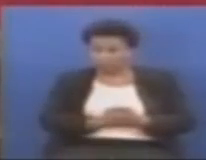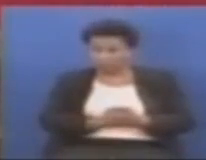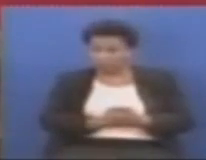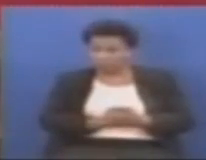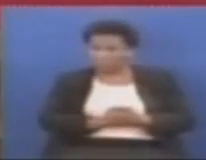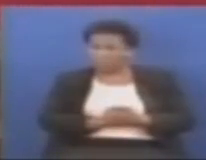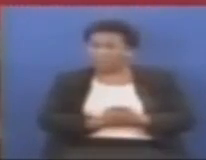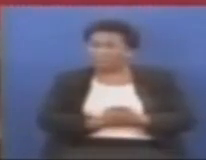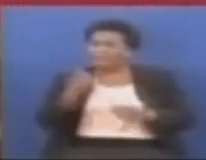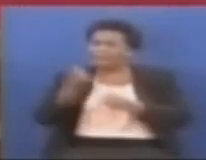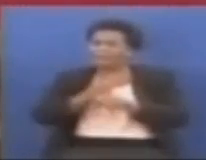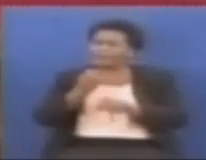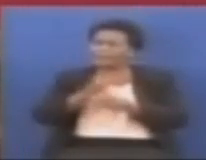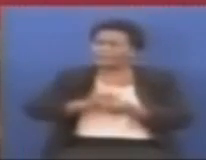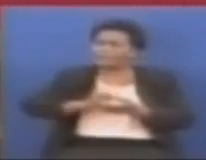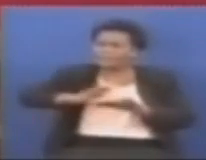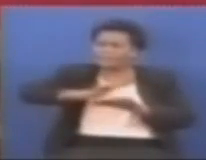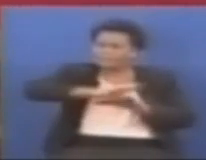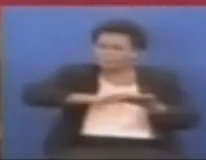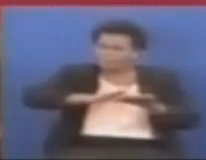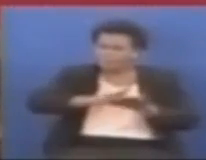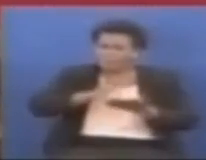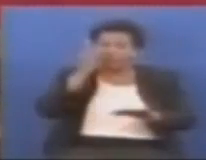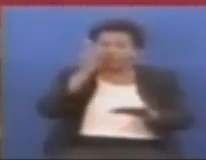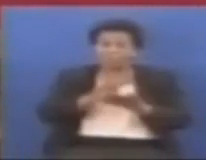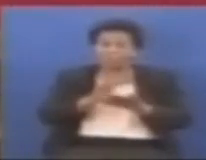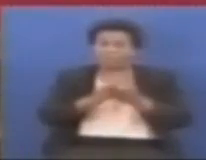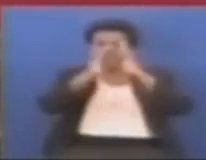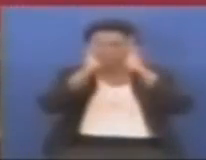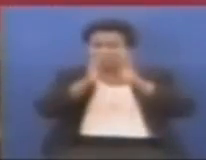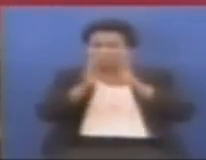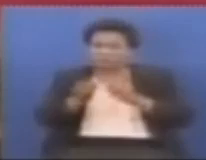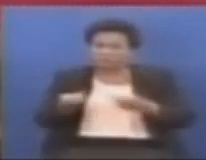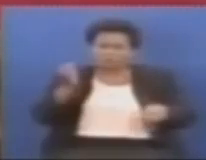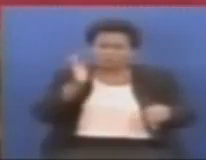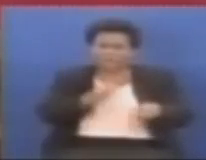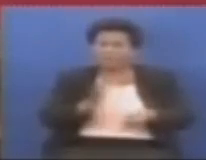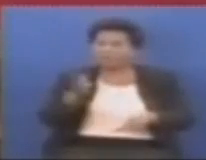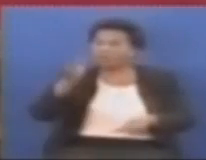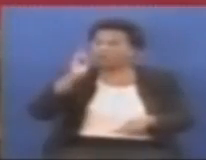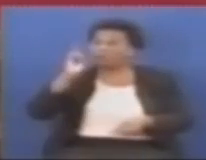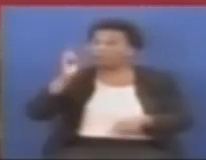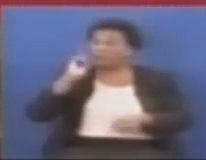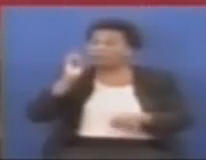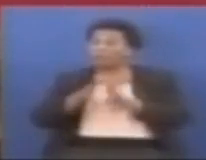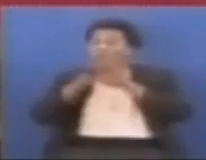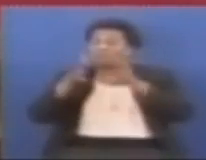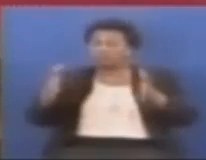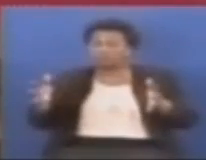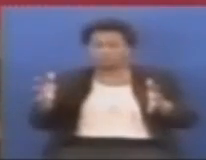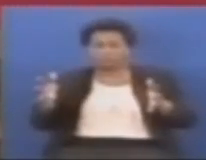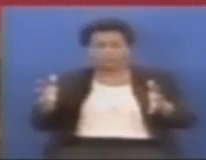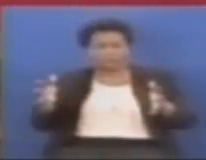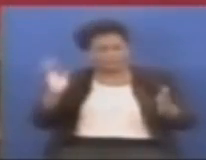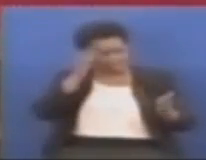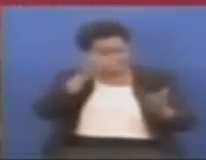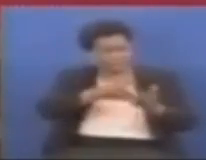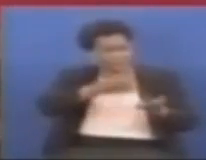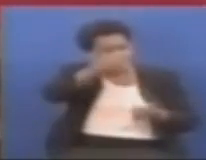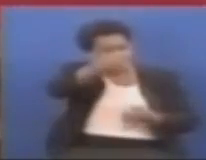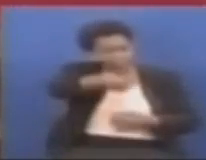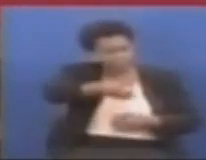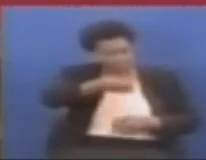kubwa la REA katika maeneo mengi ni kwamba umeme unafika kwenye kijiji lakini vitongoji na maeneo mengi ya wananchi umeme ule haufiki.